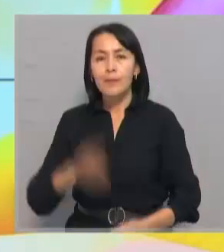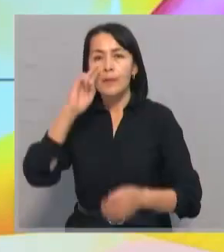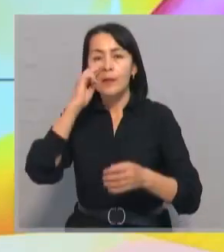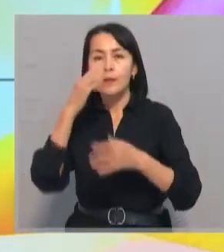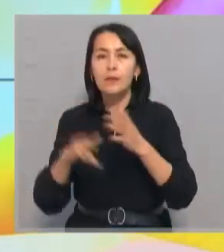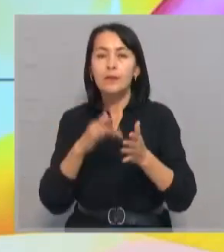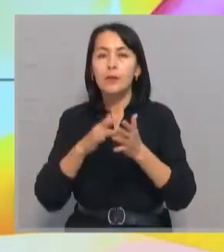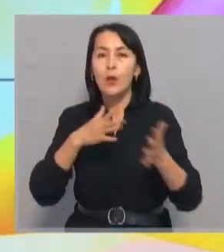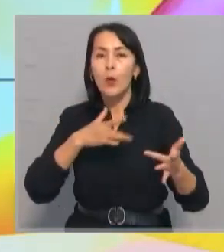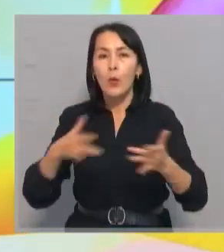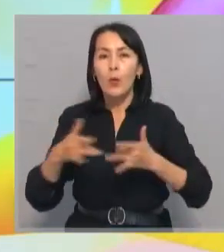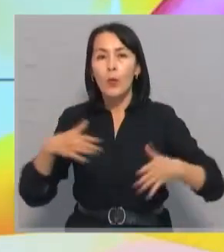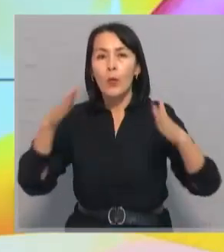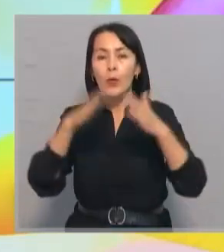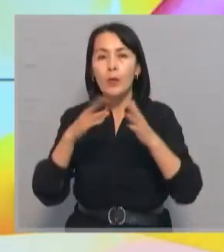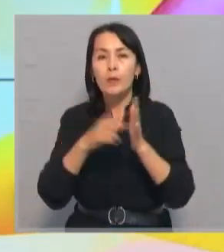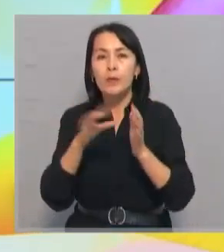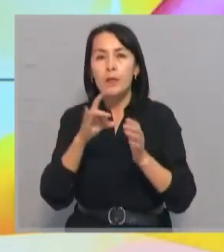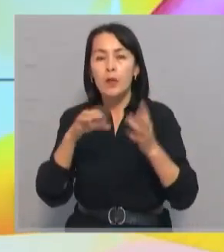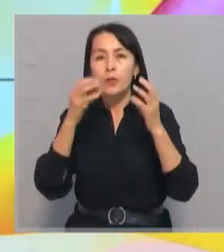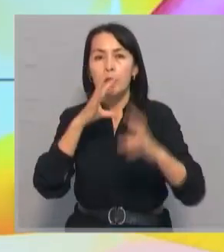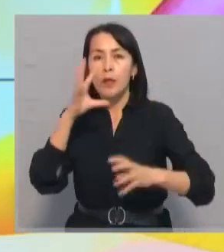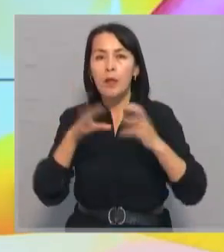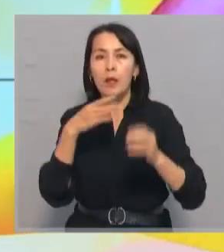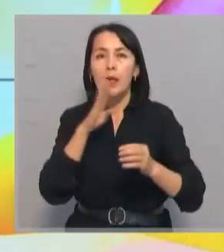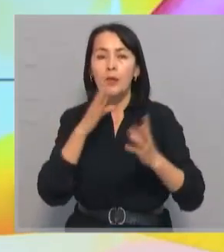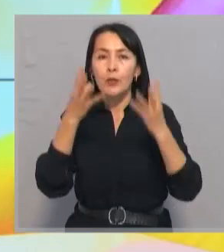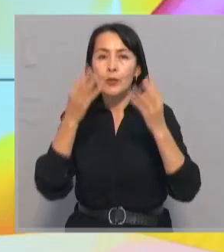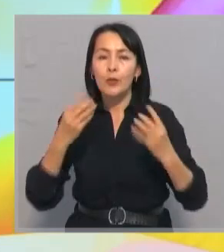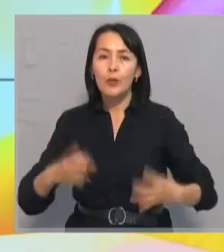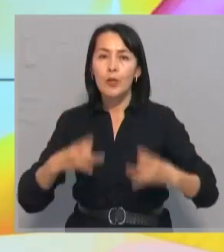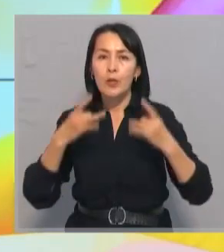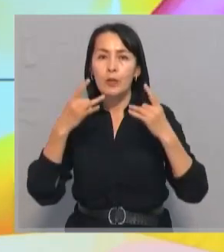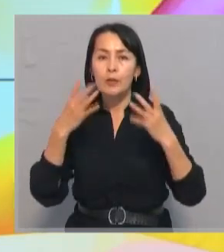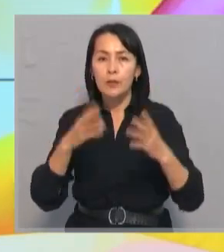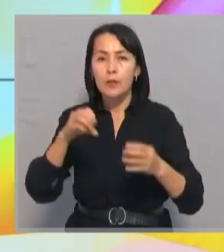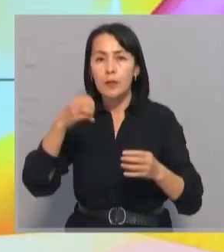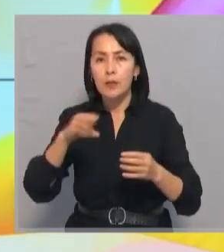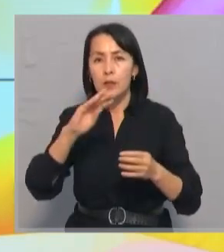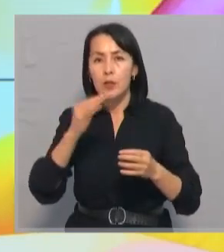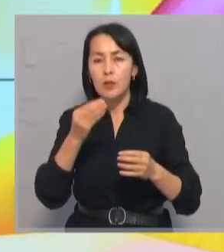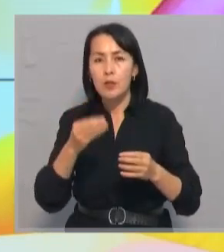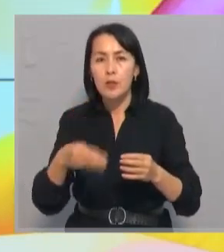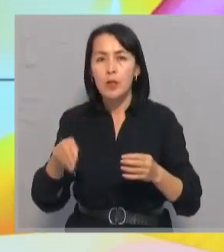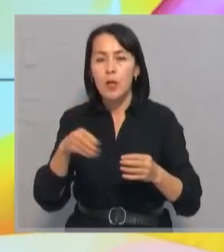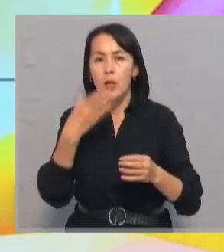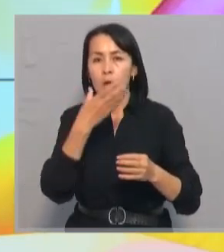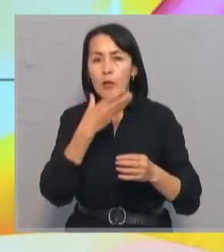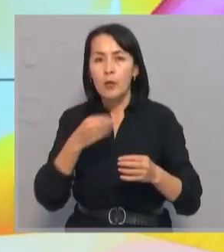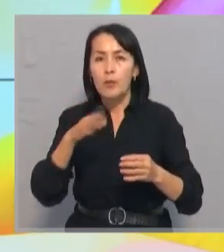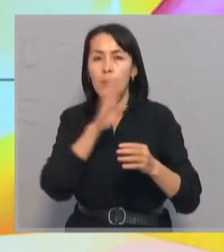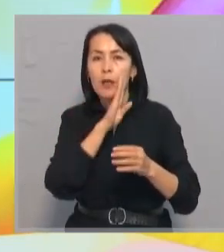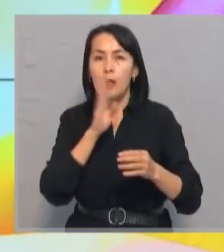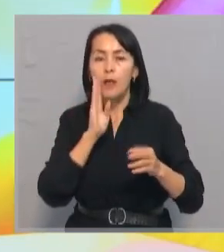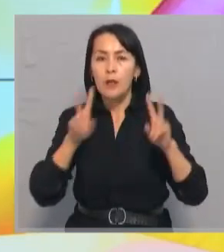Шымкент қалалық опера және балет театры 8 наурыз халықаралық әйелдер күні мерекесіне орай Тасқын Жармұхамедтің Домалақ ана операсын